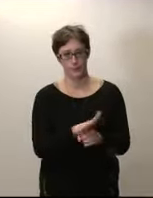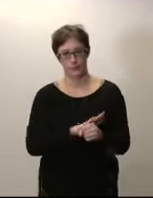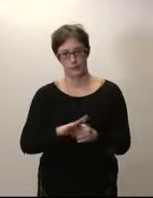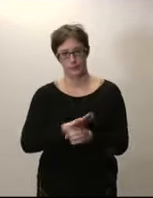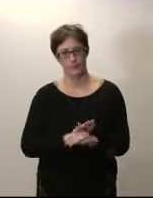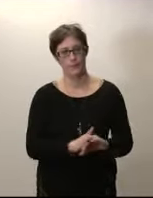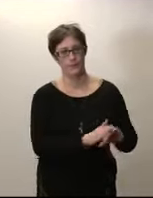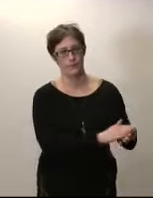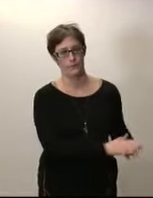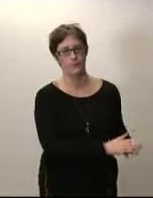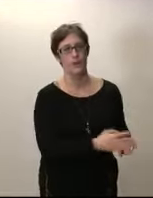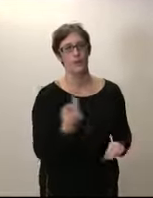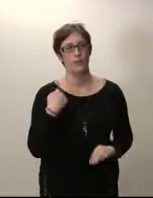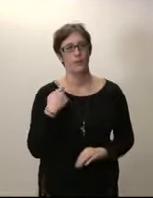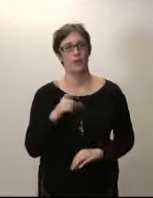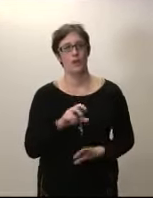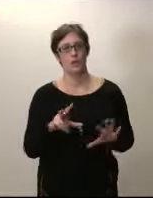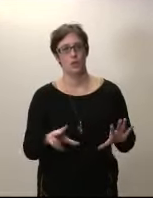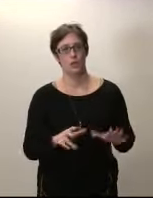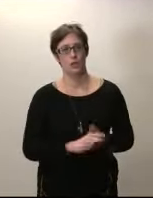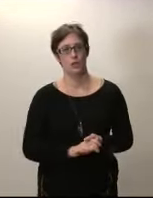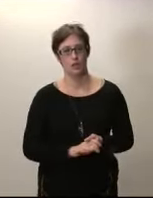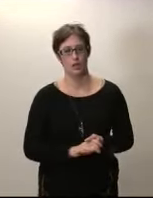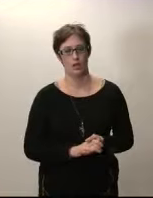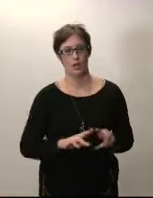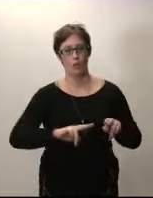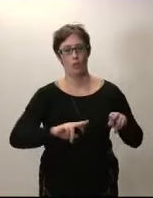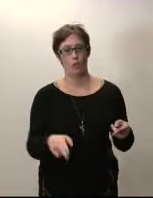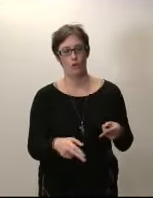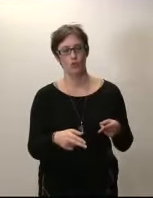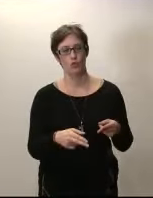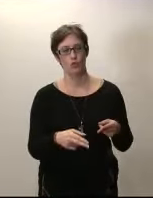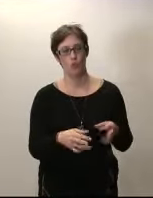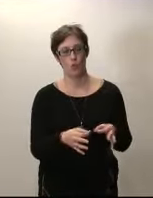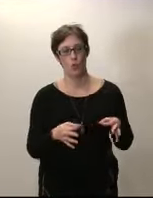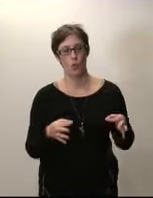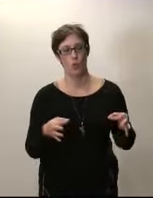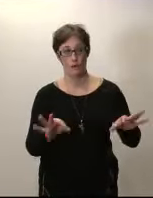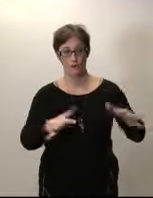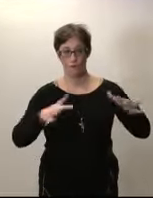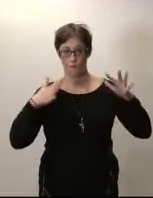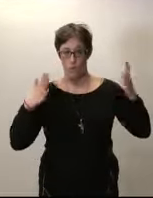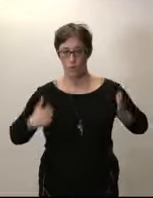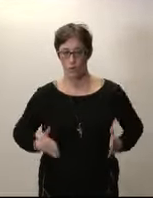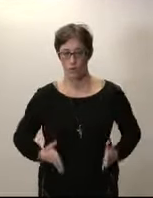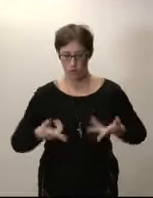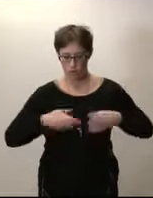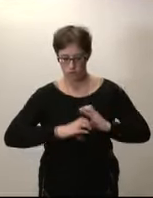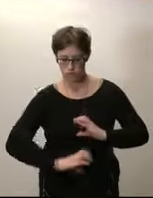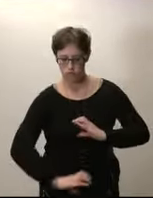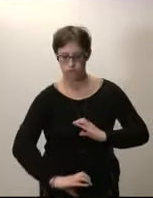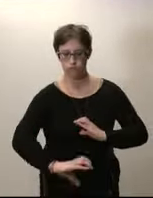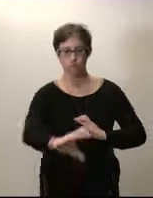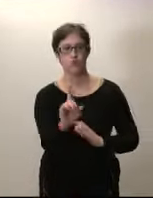numéro 28, renouvellement de la convention portant concession précaire et révocable de passage en forêt communale d'une conduite de refoulement d'eau